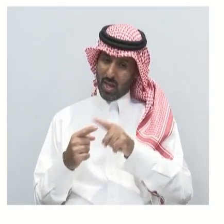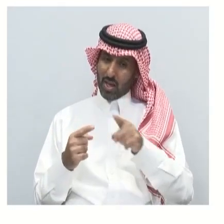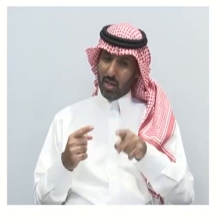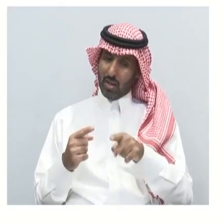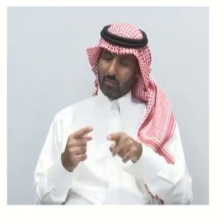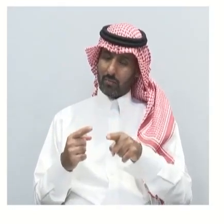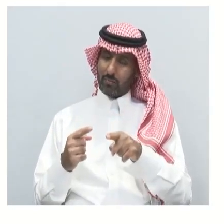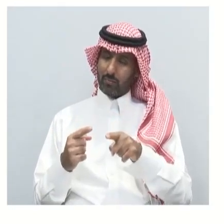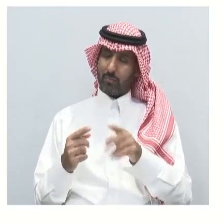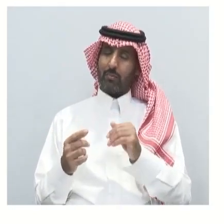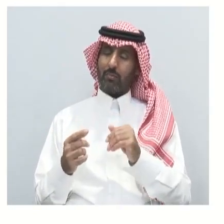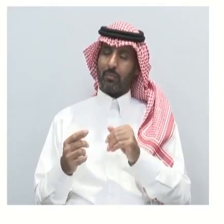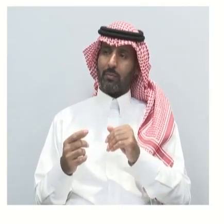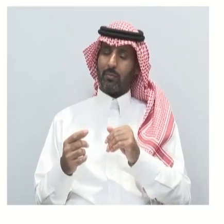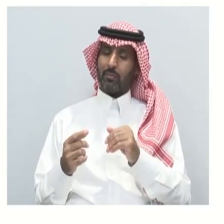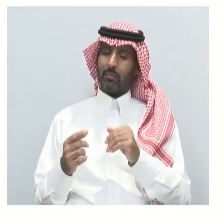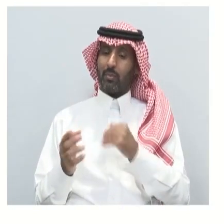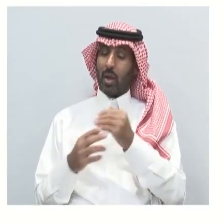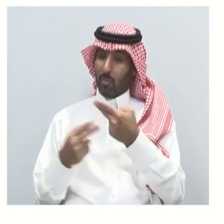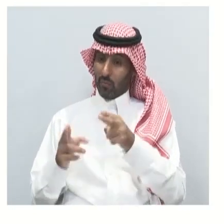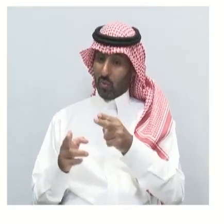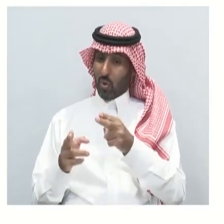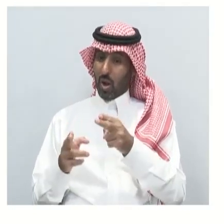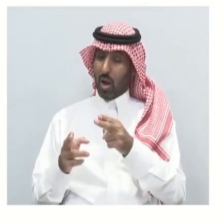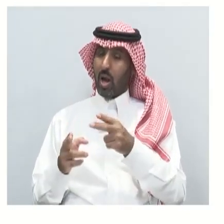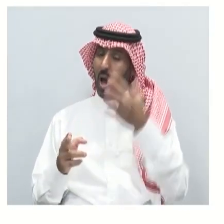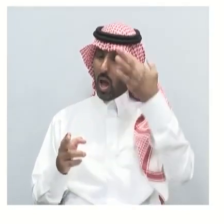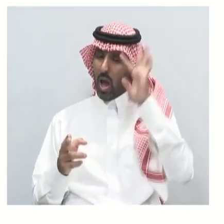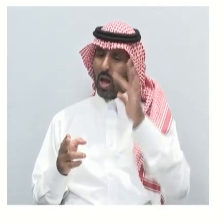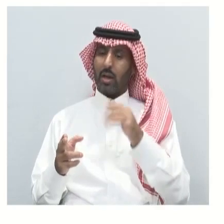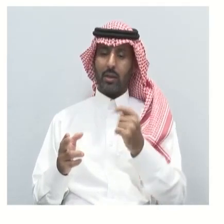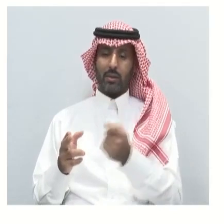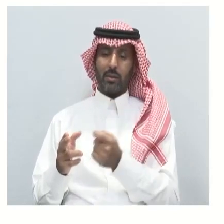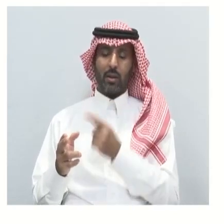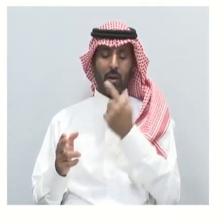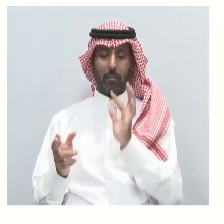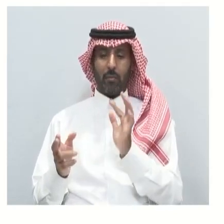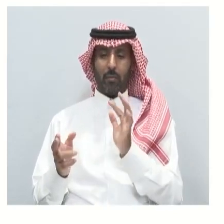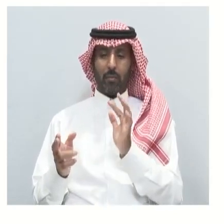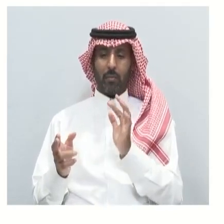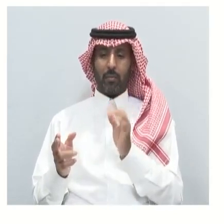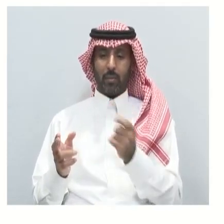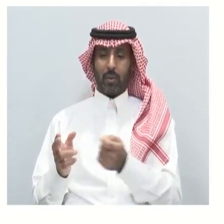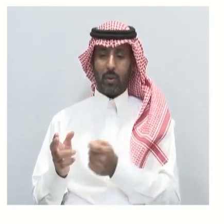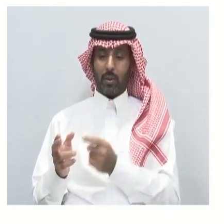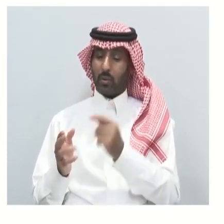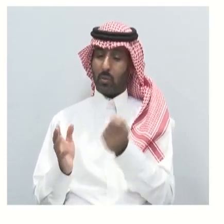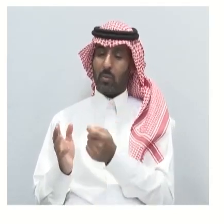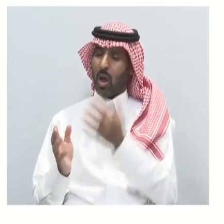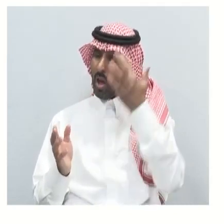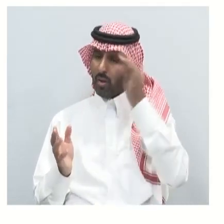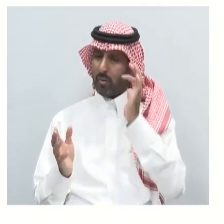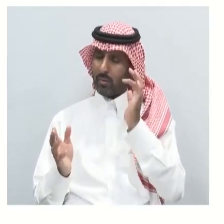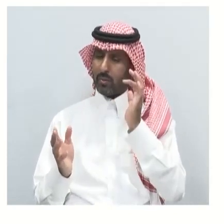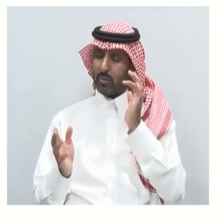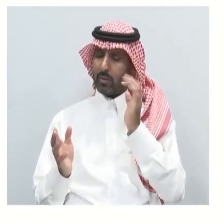المغلقه عفوا المفتوحه تكون مثلا يعني تسمع ان تتميز مثلا يعني تريد ان تترك مبحوث حريه يعني